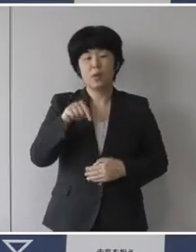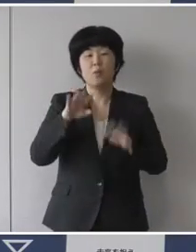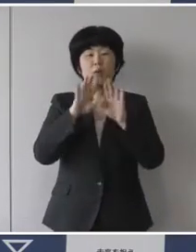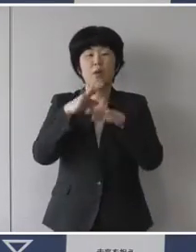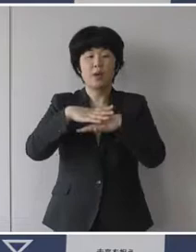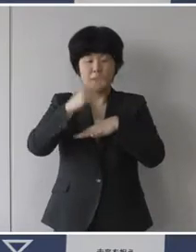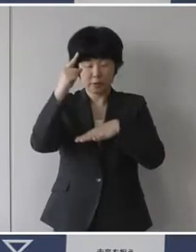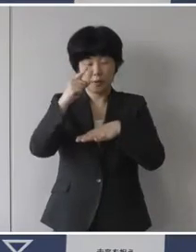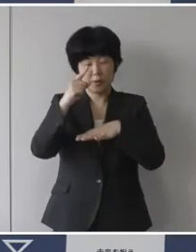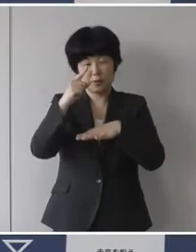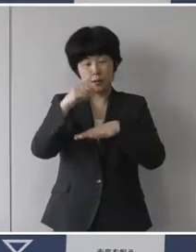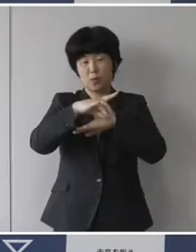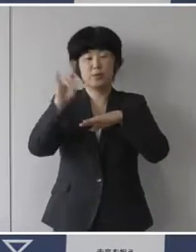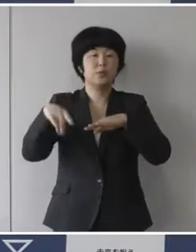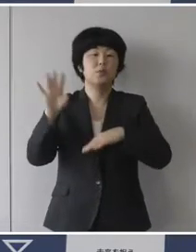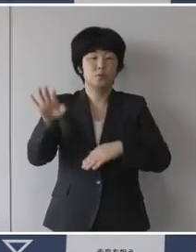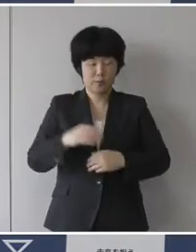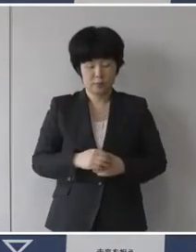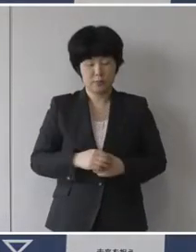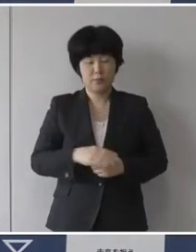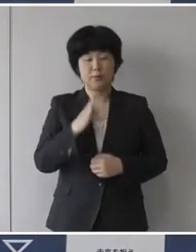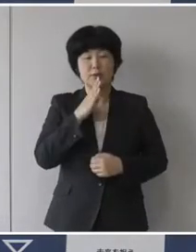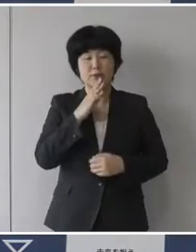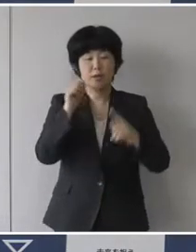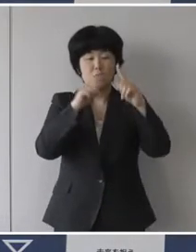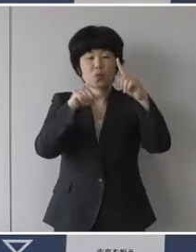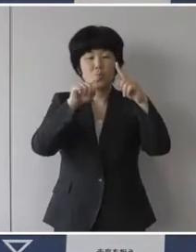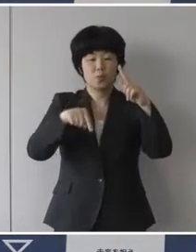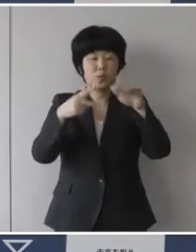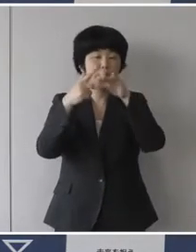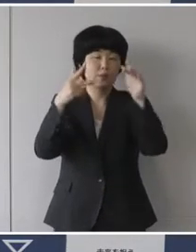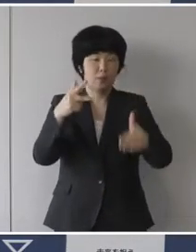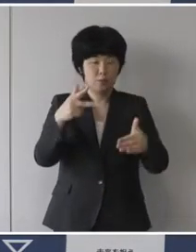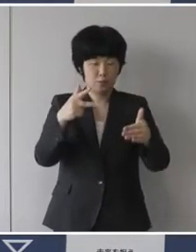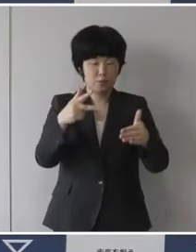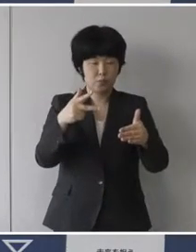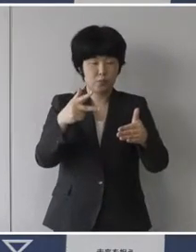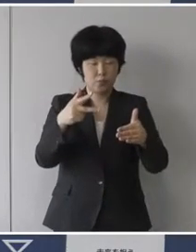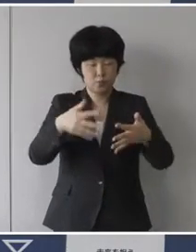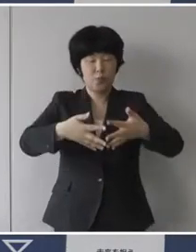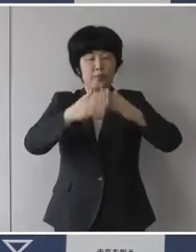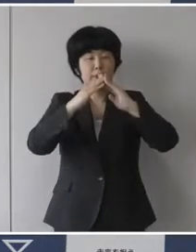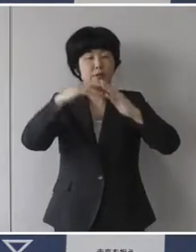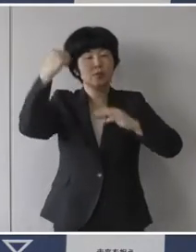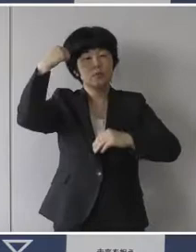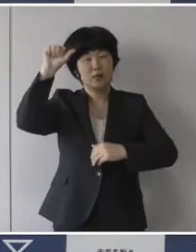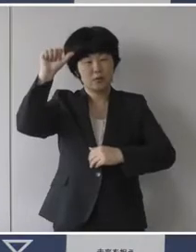ども、実際の公共施設整備の建築アイデア